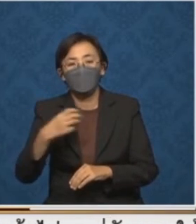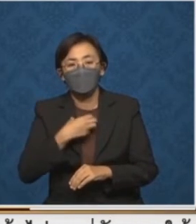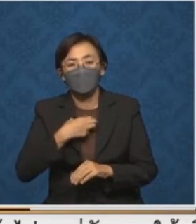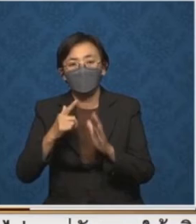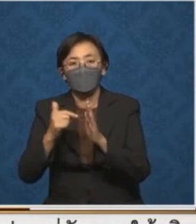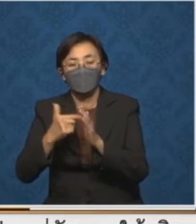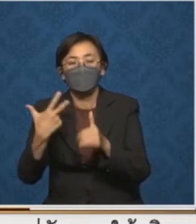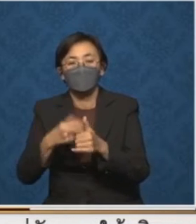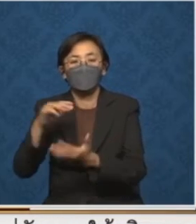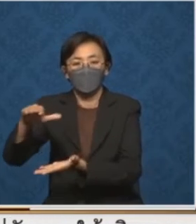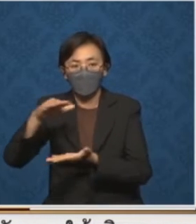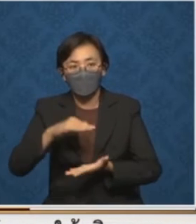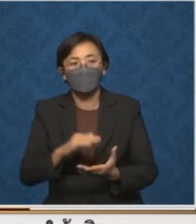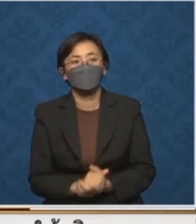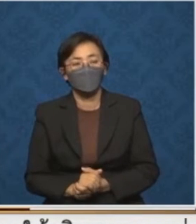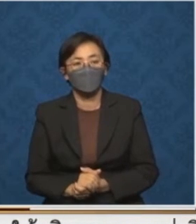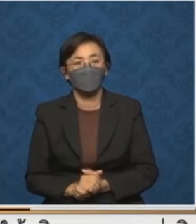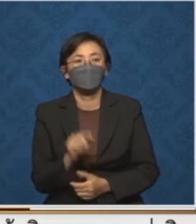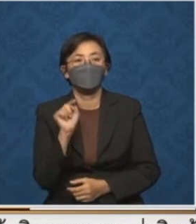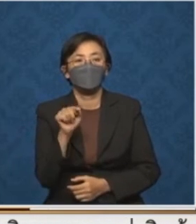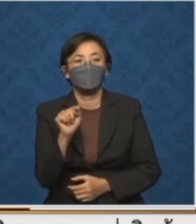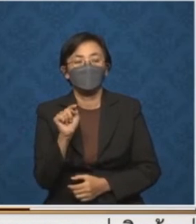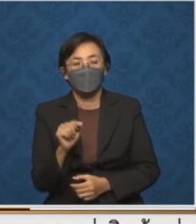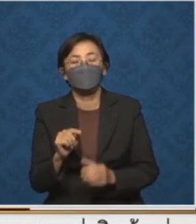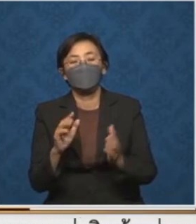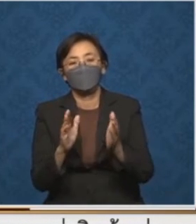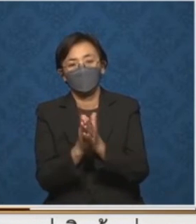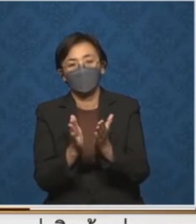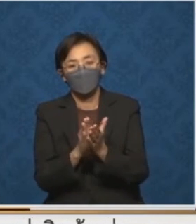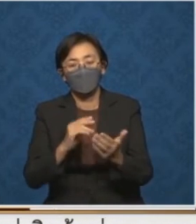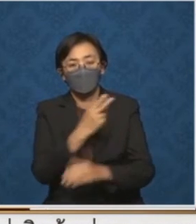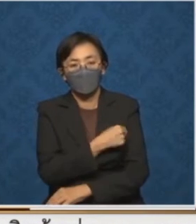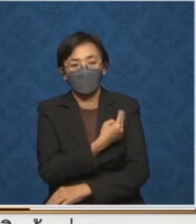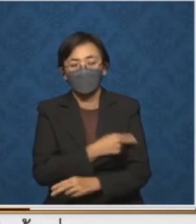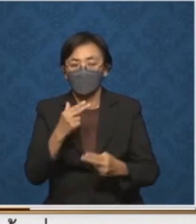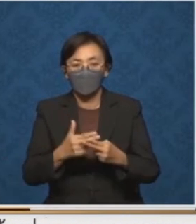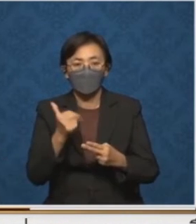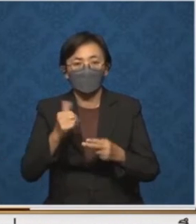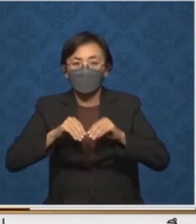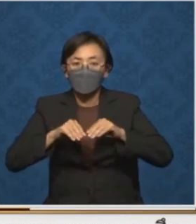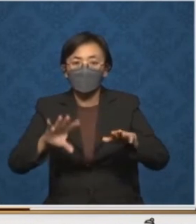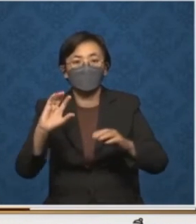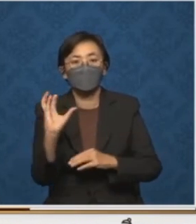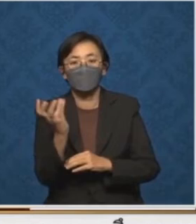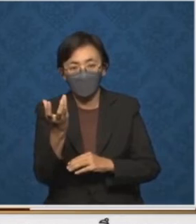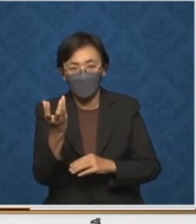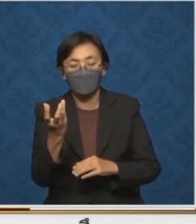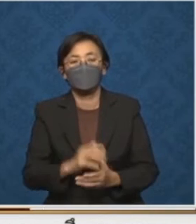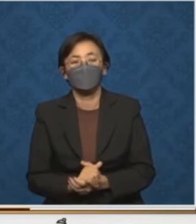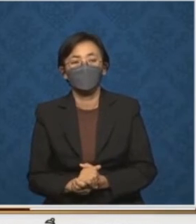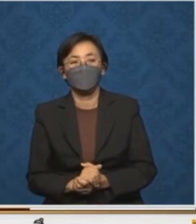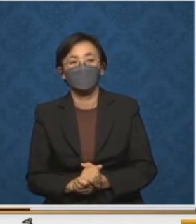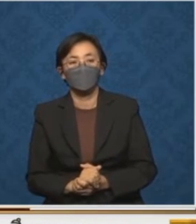เทศทั่วโลกนะเขาเข้าไปอยู่ตั้ง 192มันคงมีเหลออยู่ 6-7ระเทศ 7-8 ประเทศ ที่ไม่เข้ามั้ง